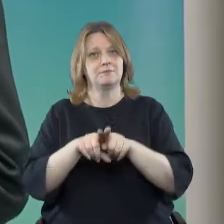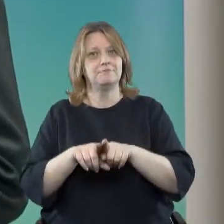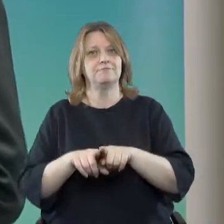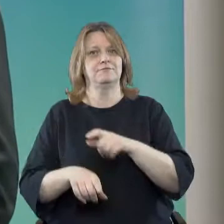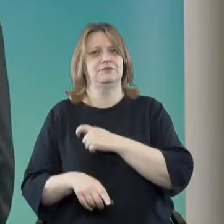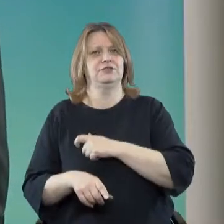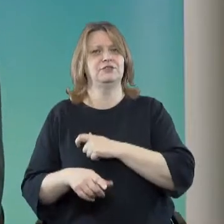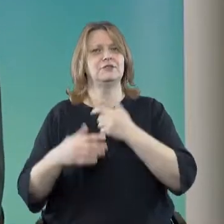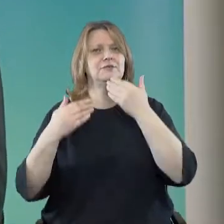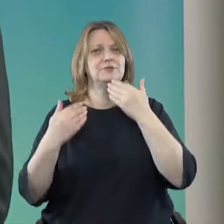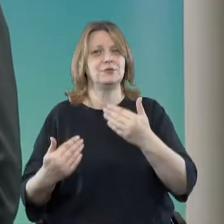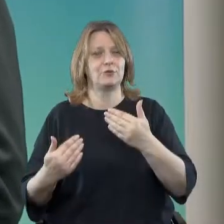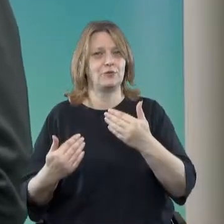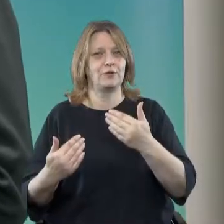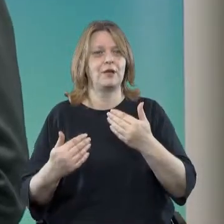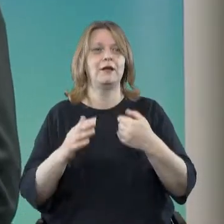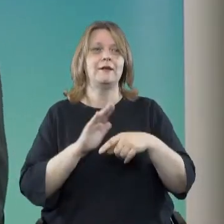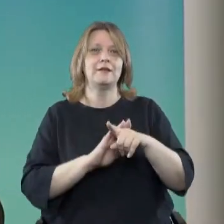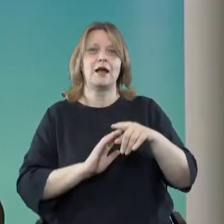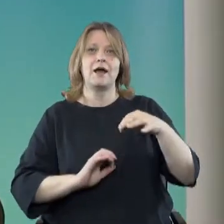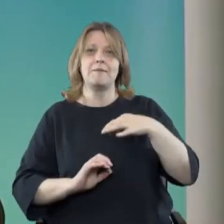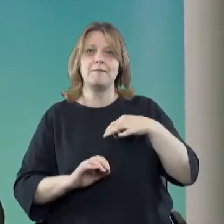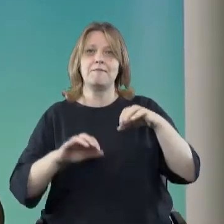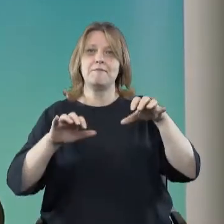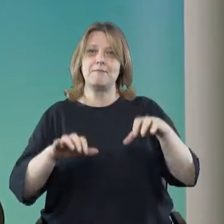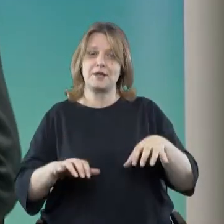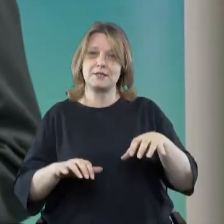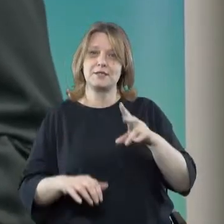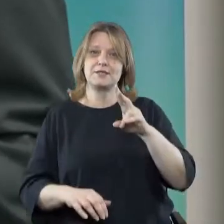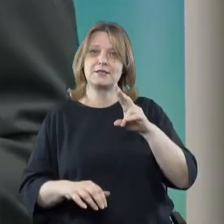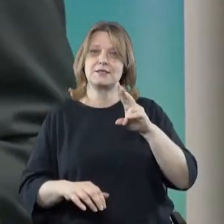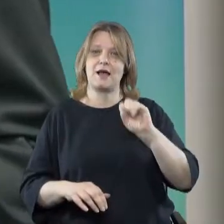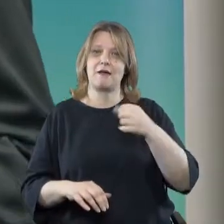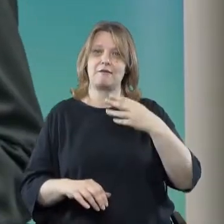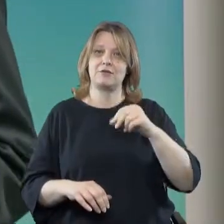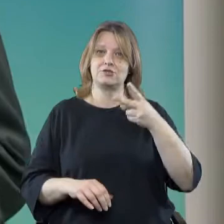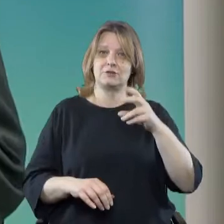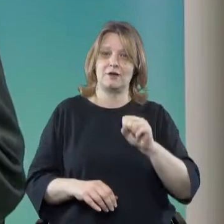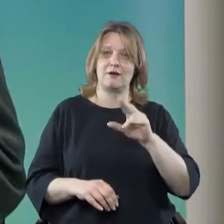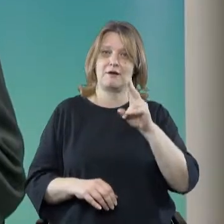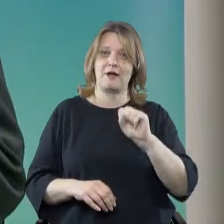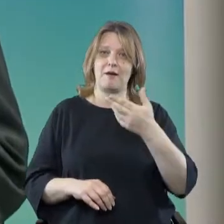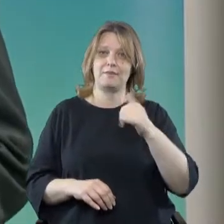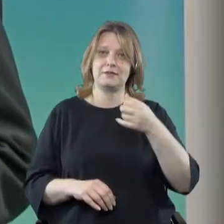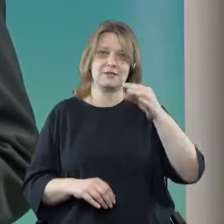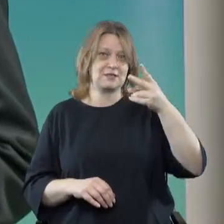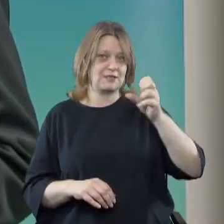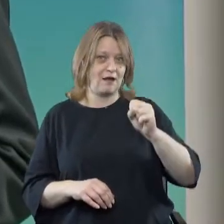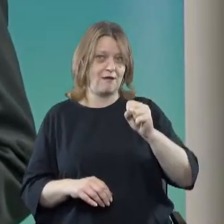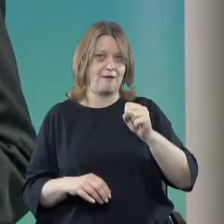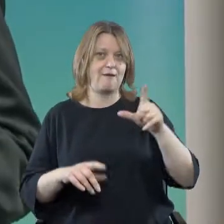serdeczne podziękowania również składam pani prezes Agnieszce Kamińskiej, prezes Polskiego Radia. Polskie